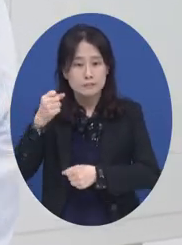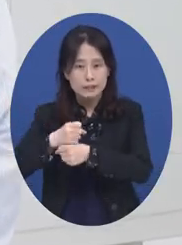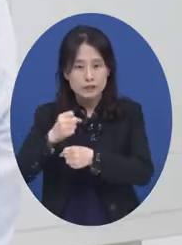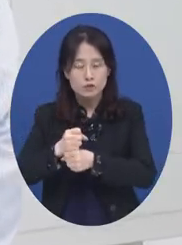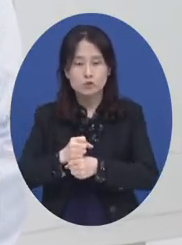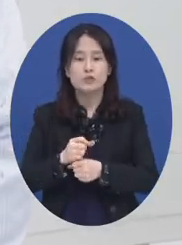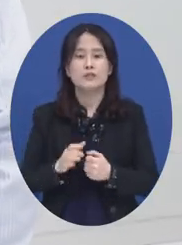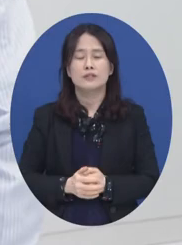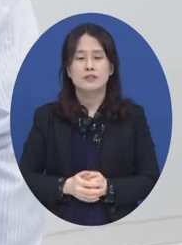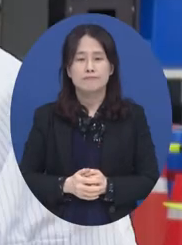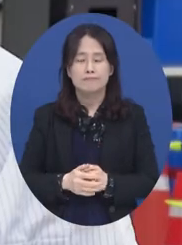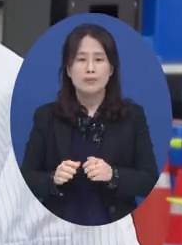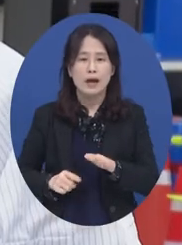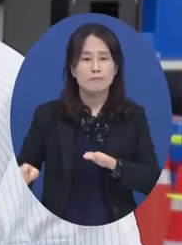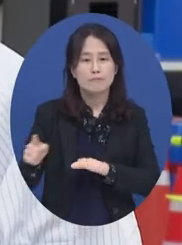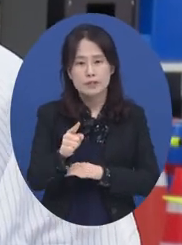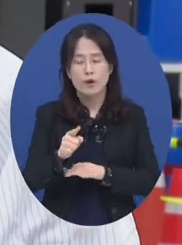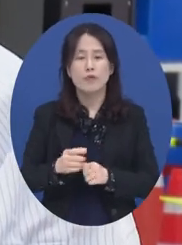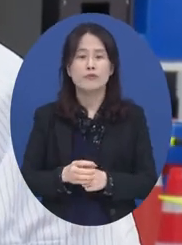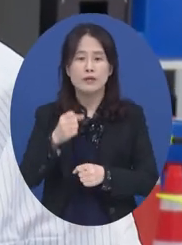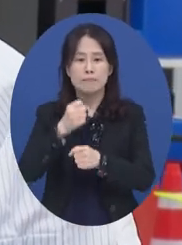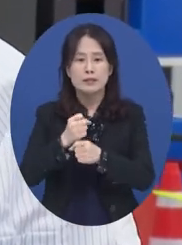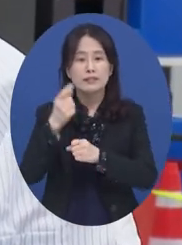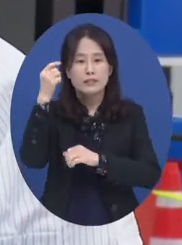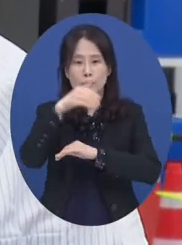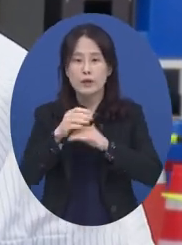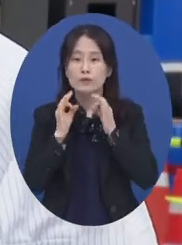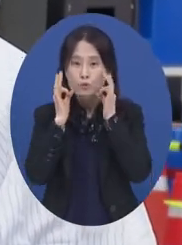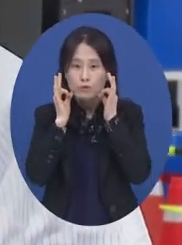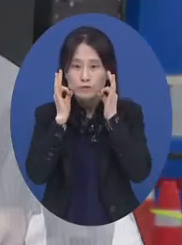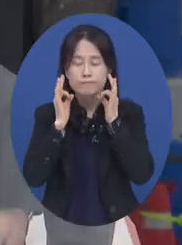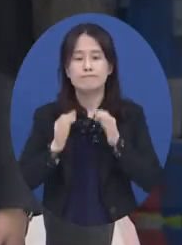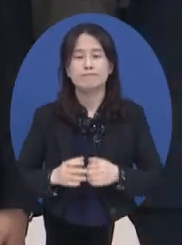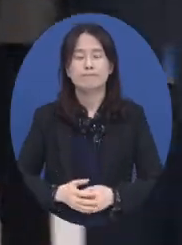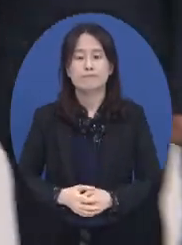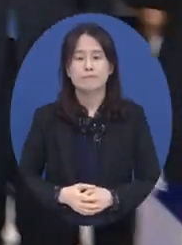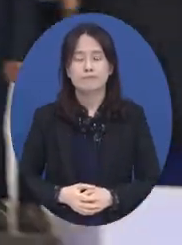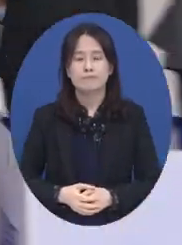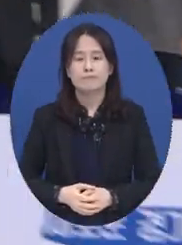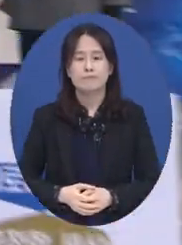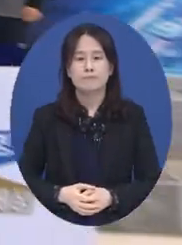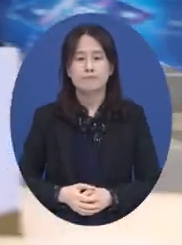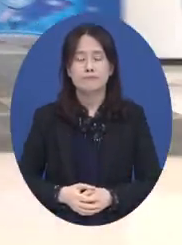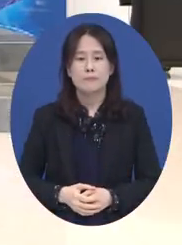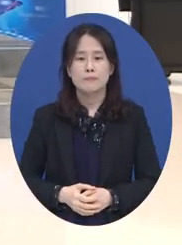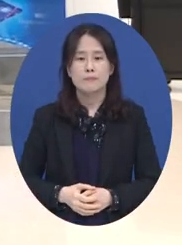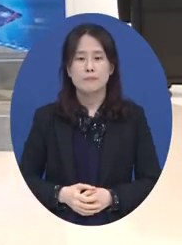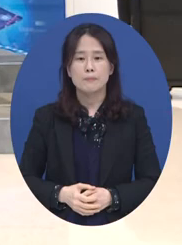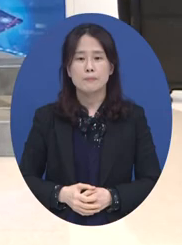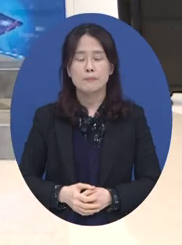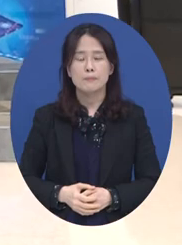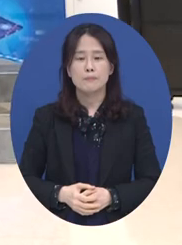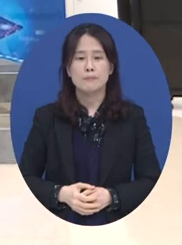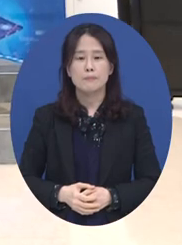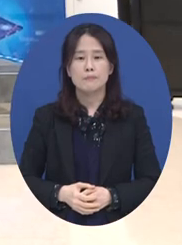소부장 국산화를 위한 전진기지 구축에 힘쓸 방침입니다. 경기GTV 구영슬입니다.